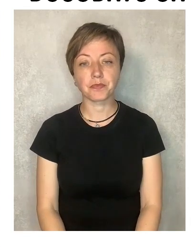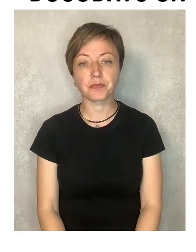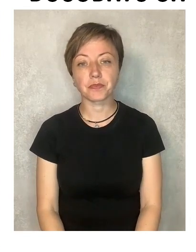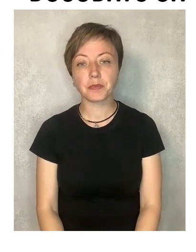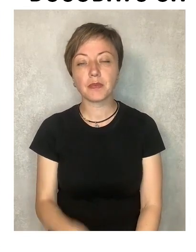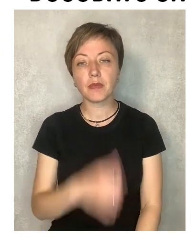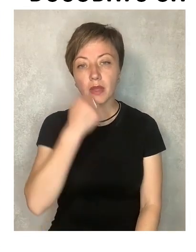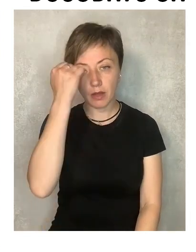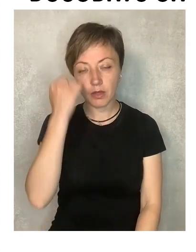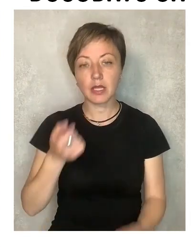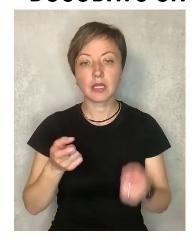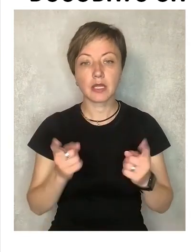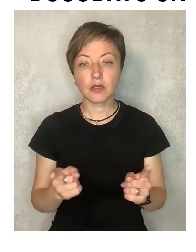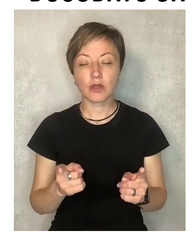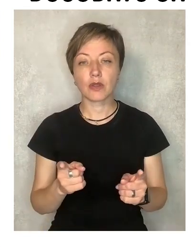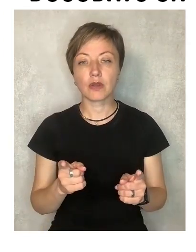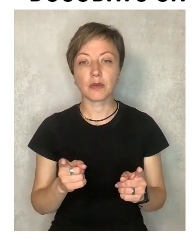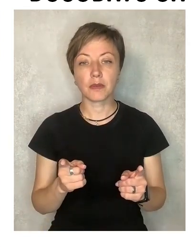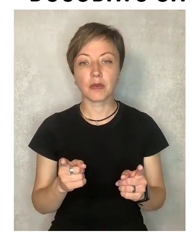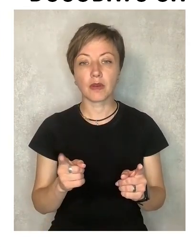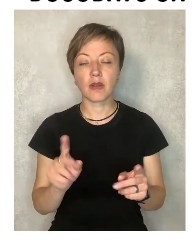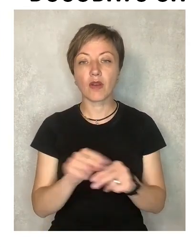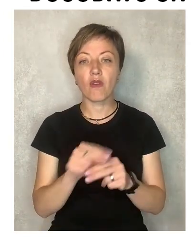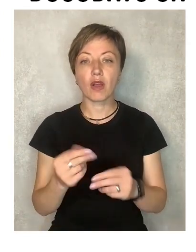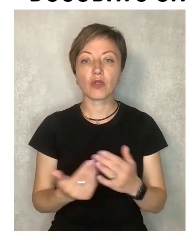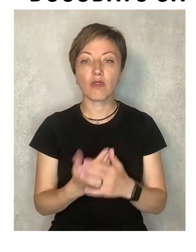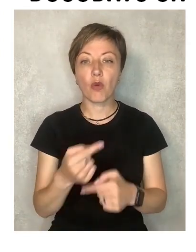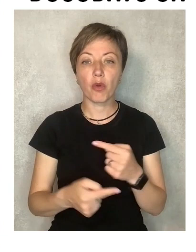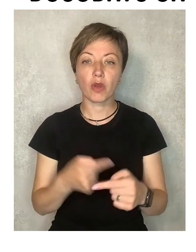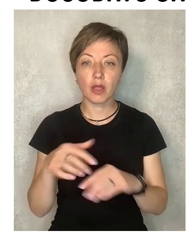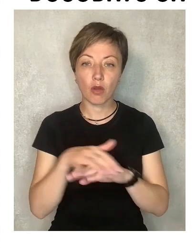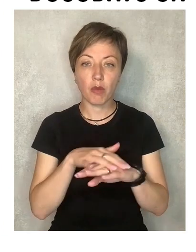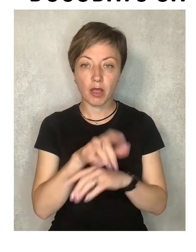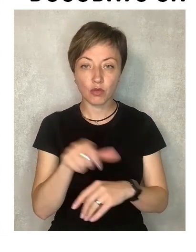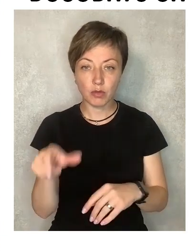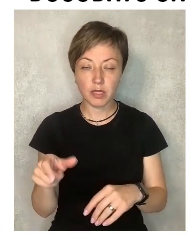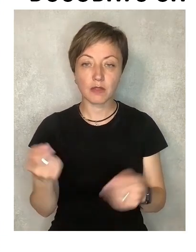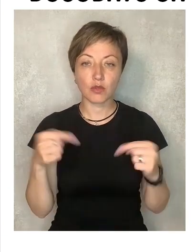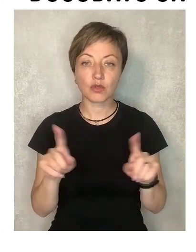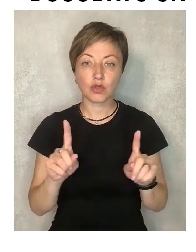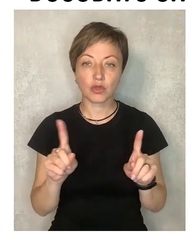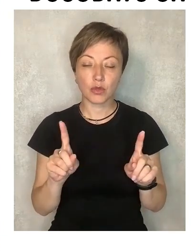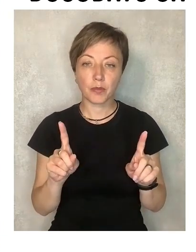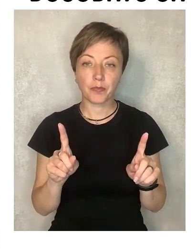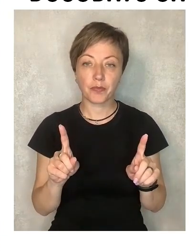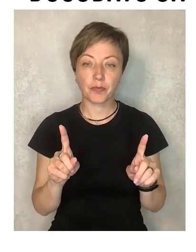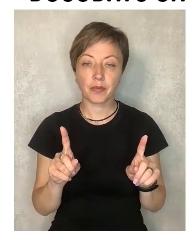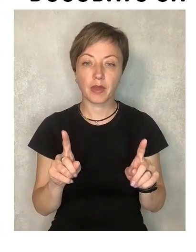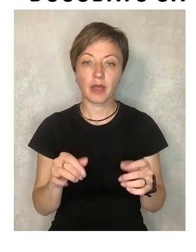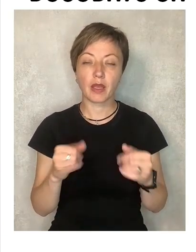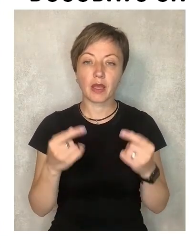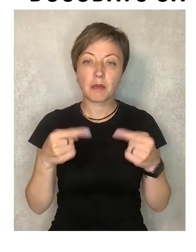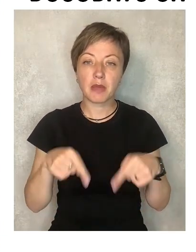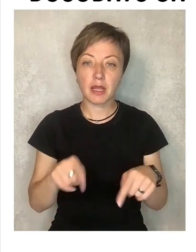Ну, дійсно, виховання якраз нового покоління громадянського суспільства, тому що воно і міліє, і іноді